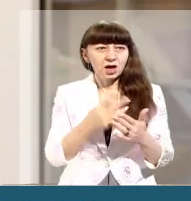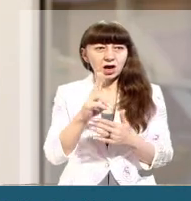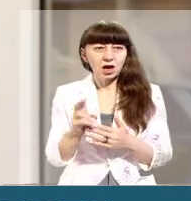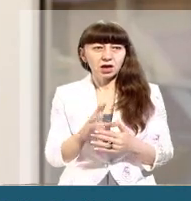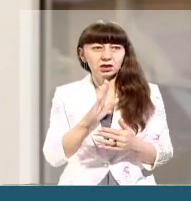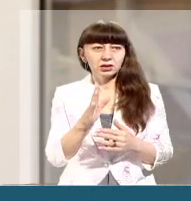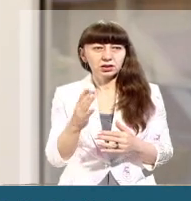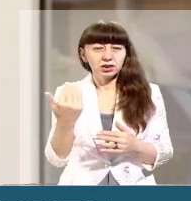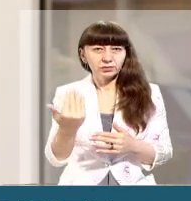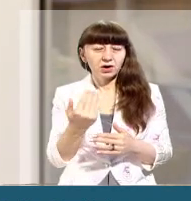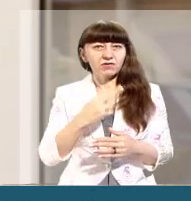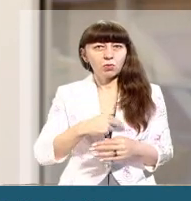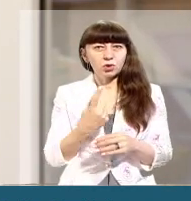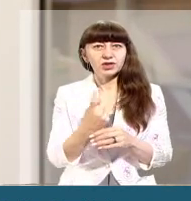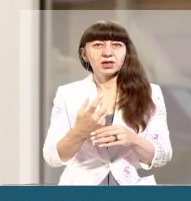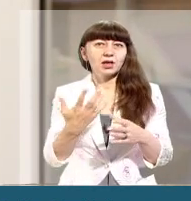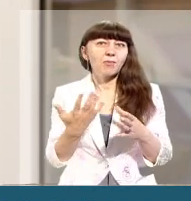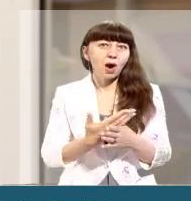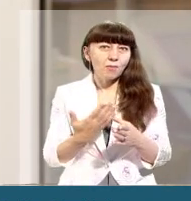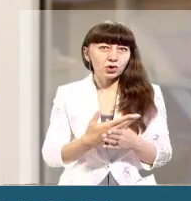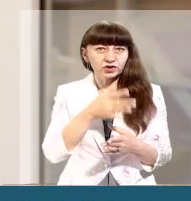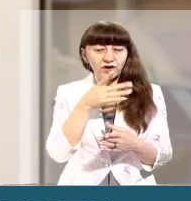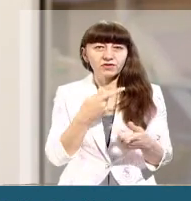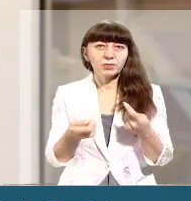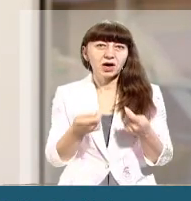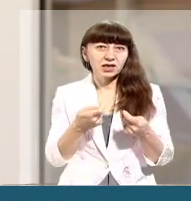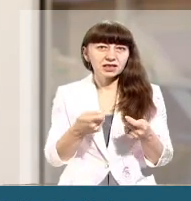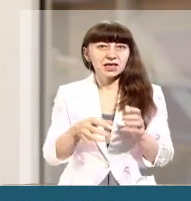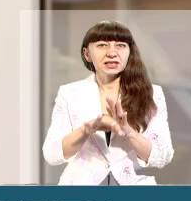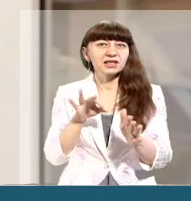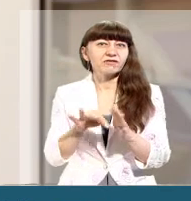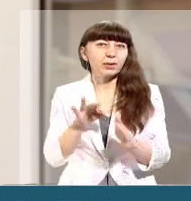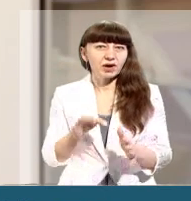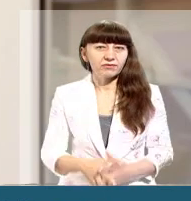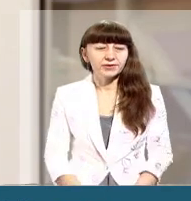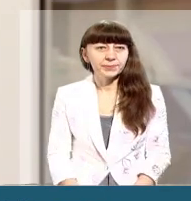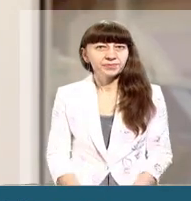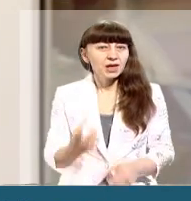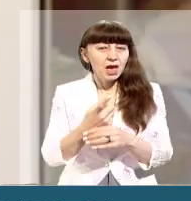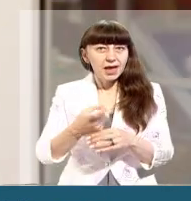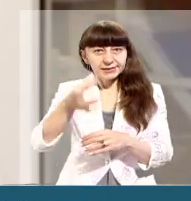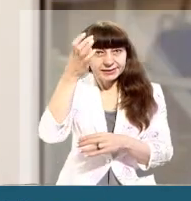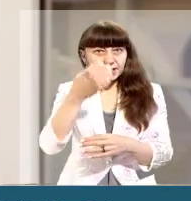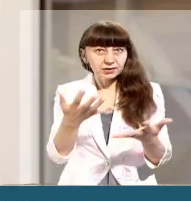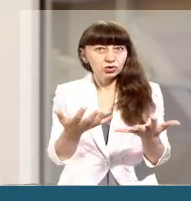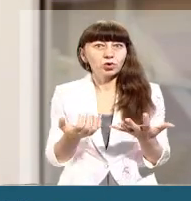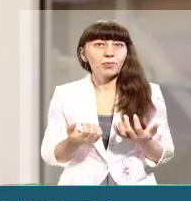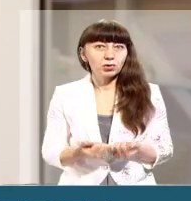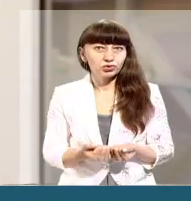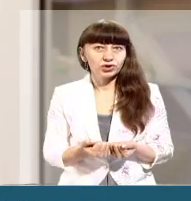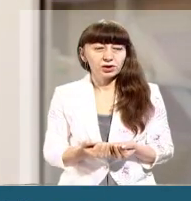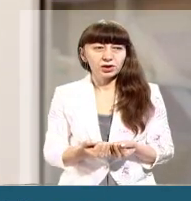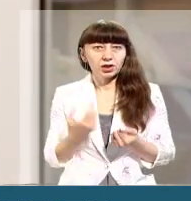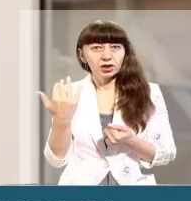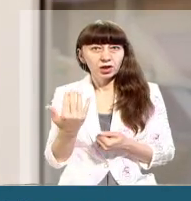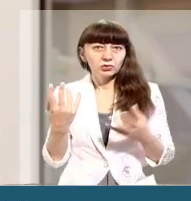как это им в работе пригодится при организации избирательного процесса. И надеюсь, что те знания, которые они здесь получили,